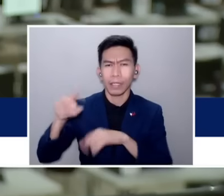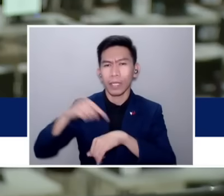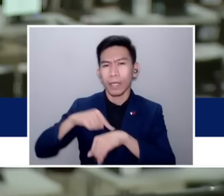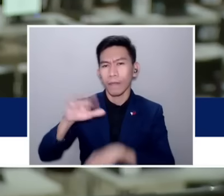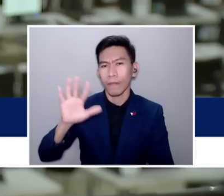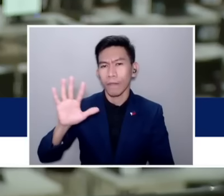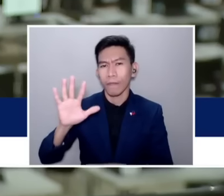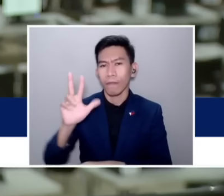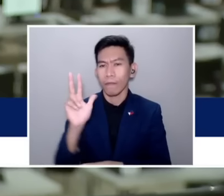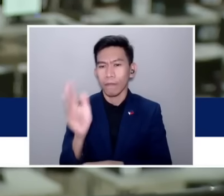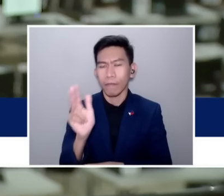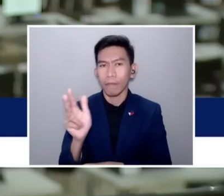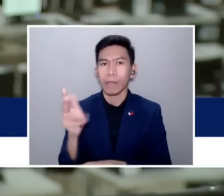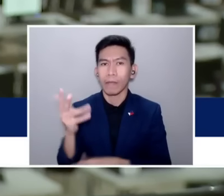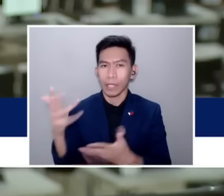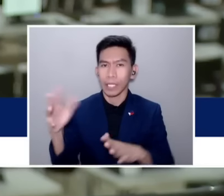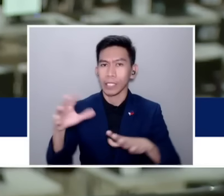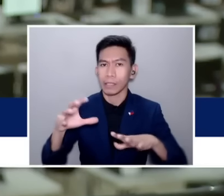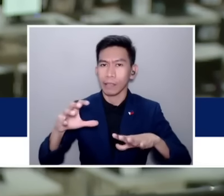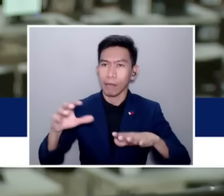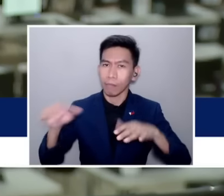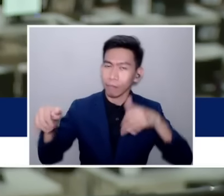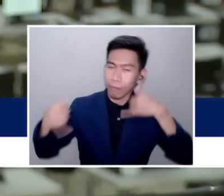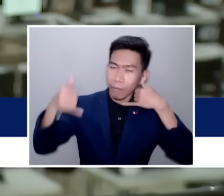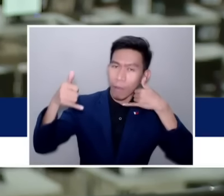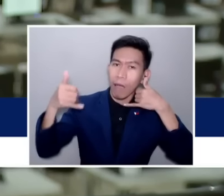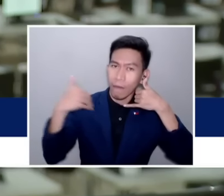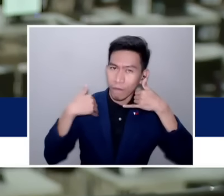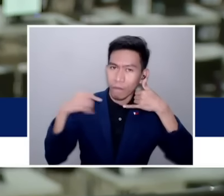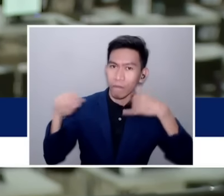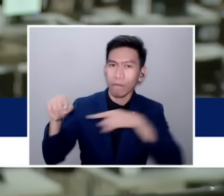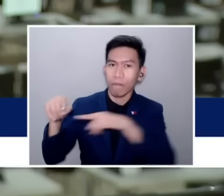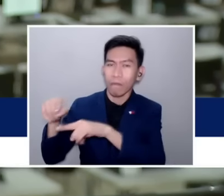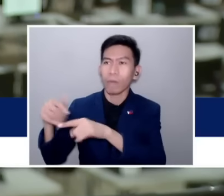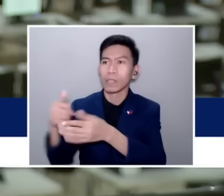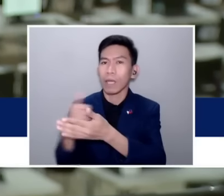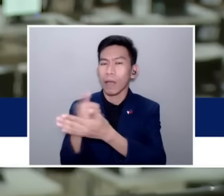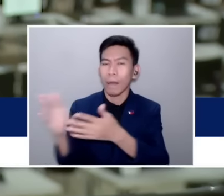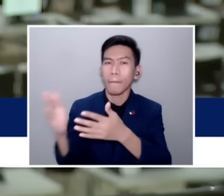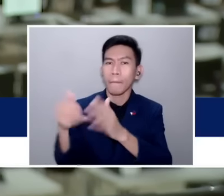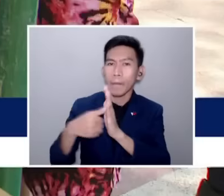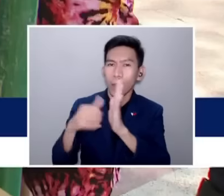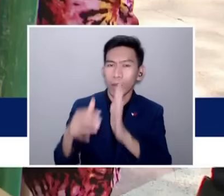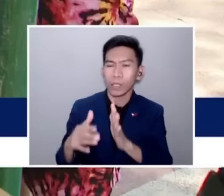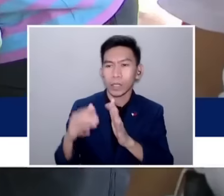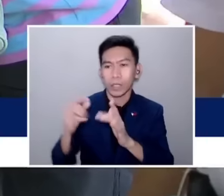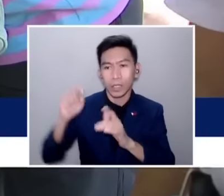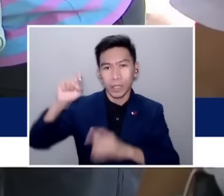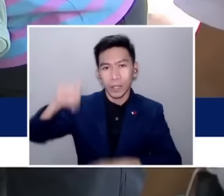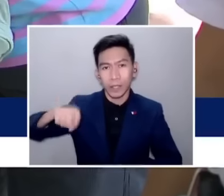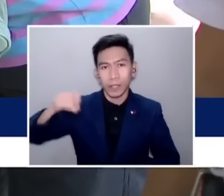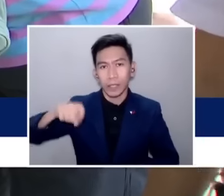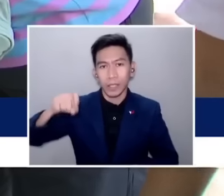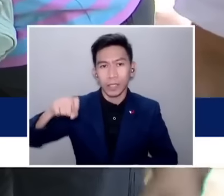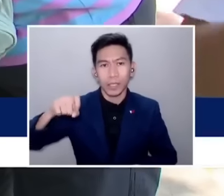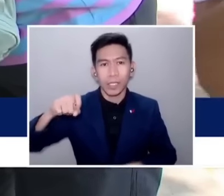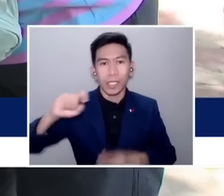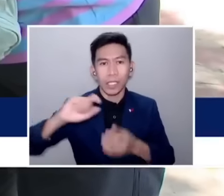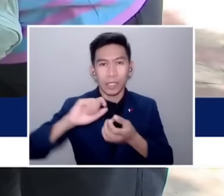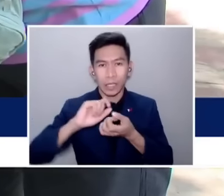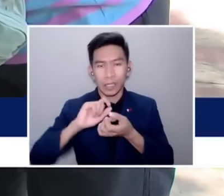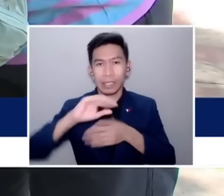ay nakatanggap sila ng tawag mula sa ilang botante na nangangailangan na mapalitan o